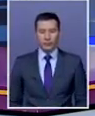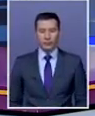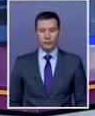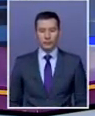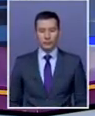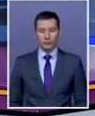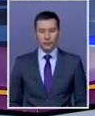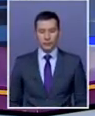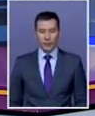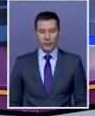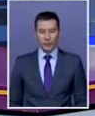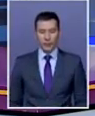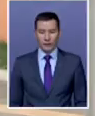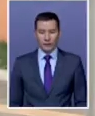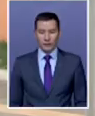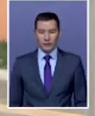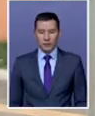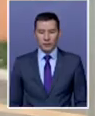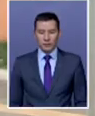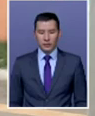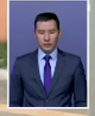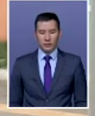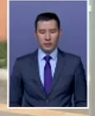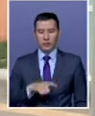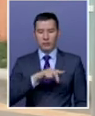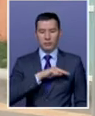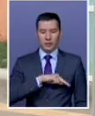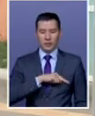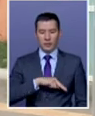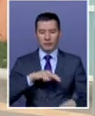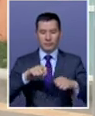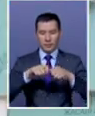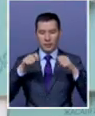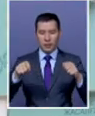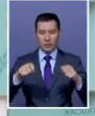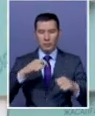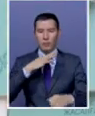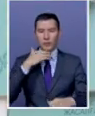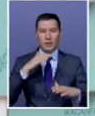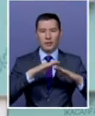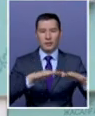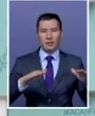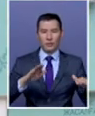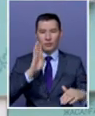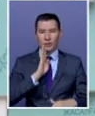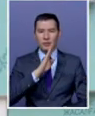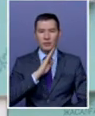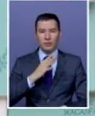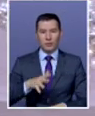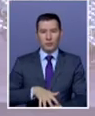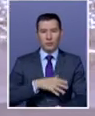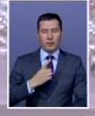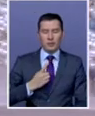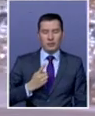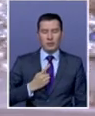Омаржан жалғастырады. Бұл дүкеннің ашылуын көп балалы аналар ұзақ күтті. Мұнда олар тіккен бұйымдарын саудаға шығара